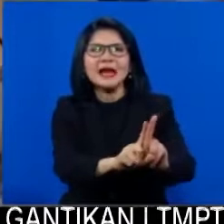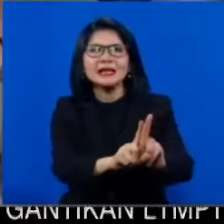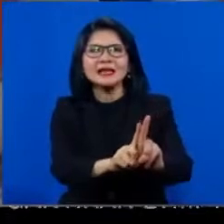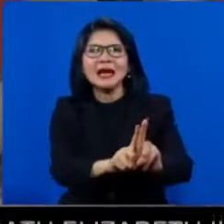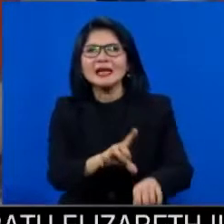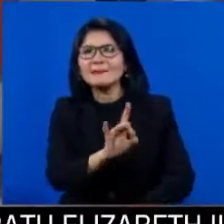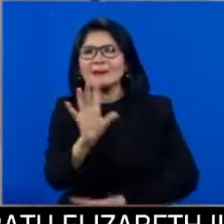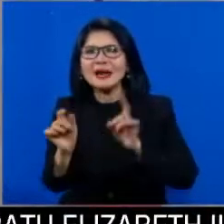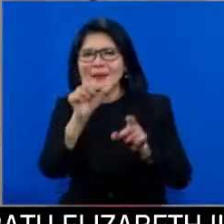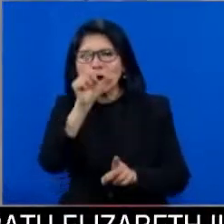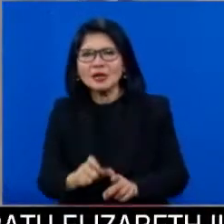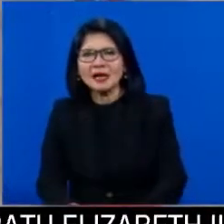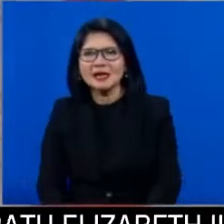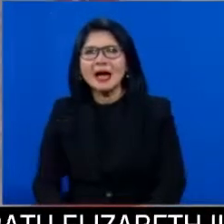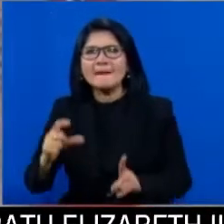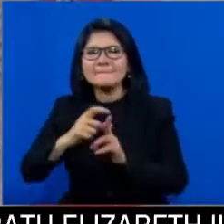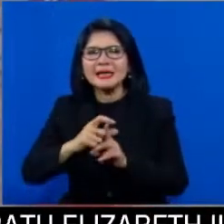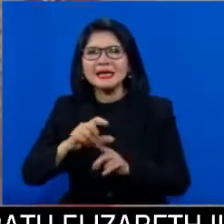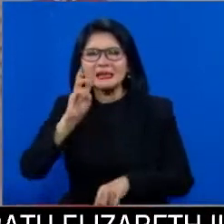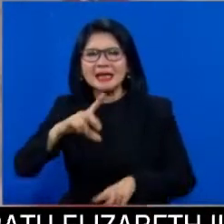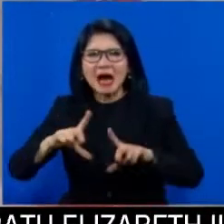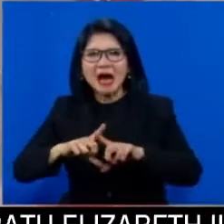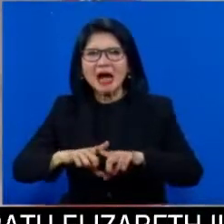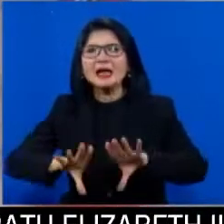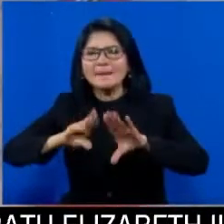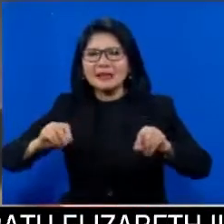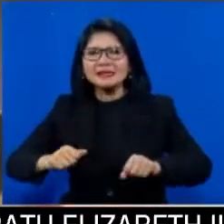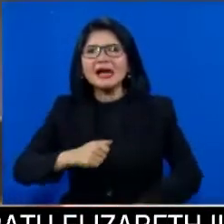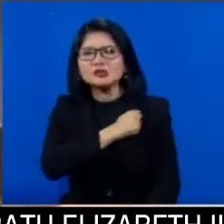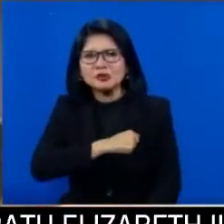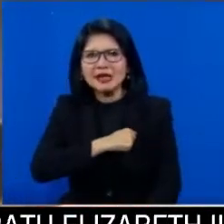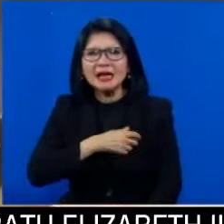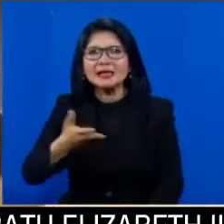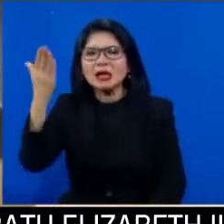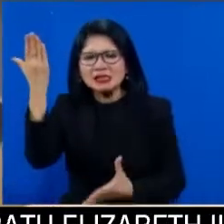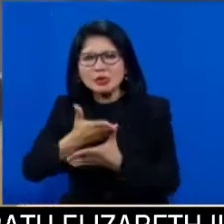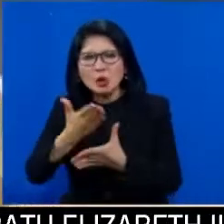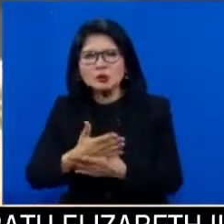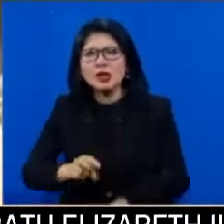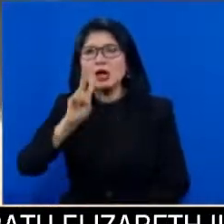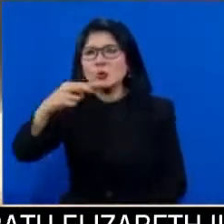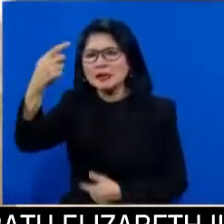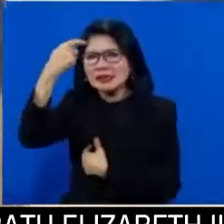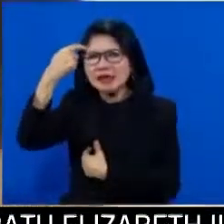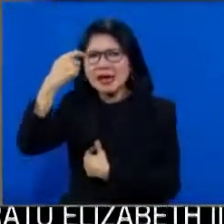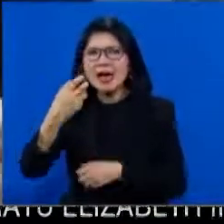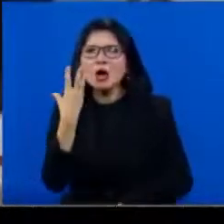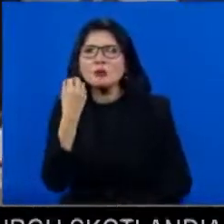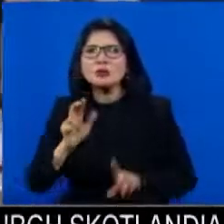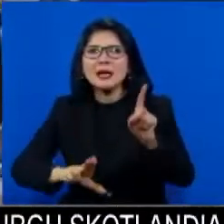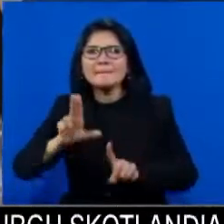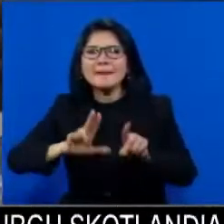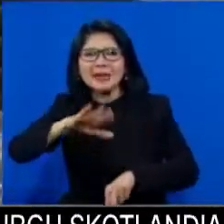sejumlah pihak, mulai dari P3A, pekerja sosial, hingga psikolog. Dua tersangka adalah MFA, 18 tahun